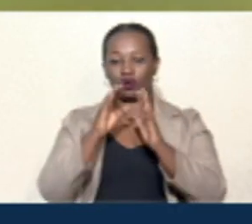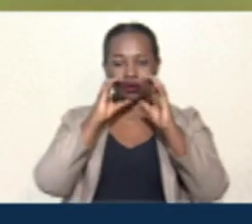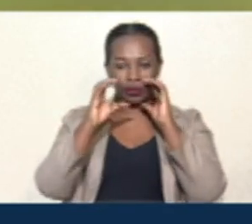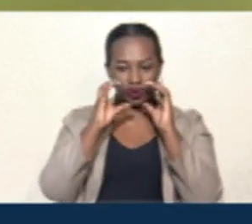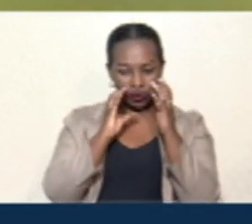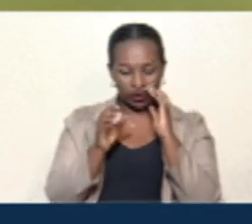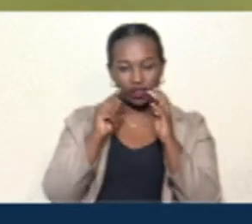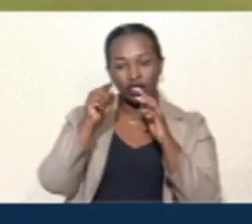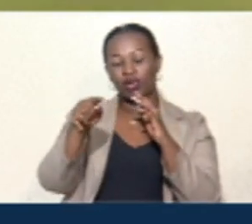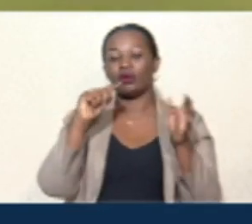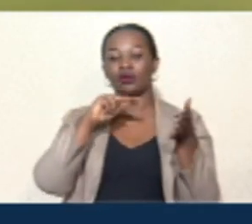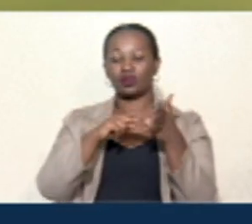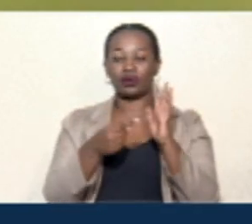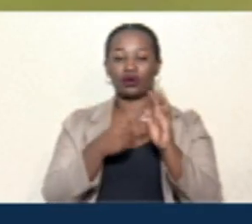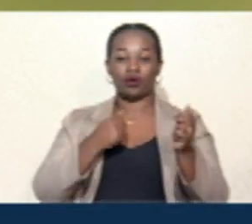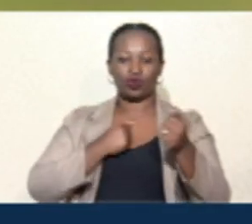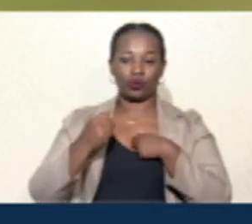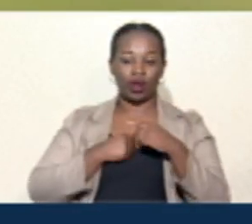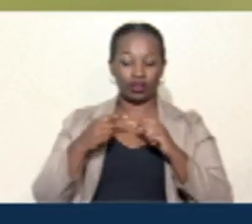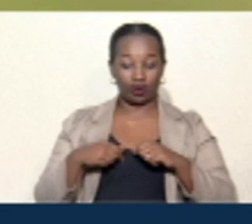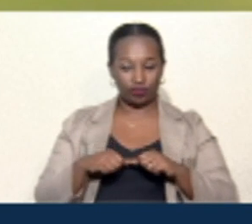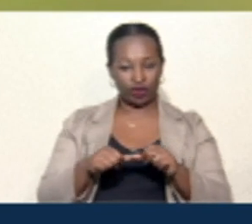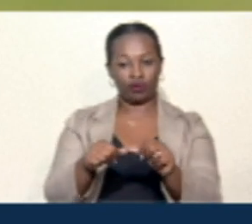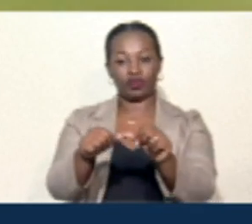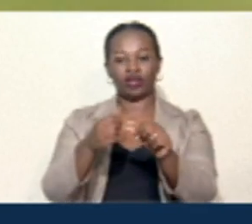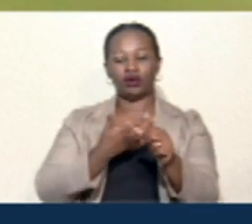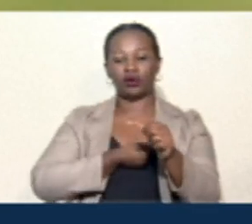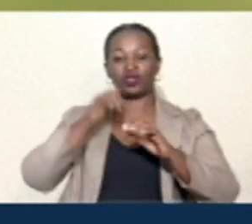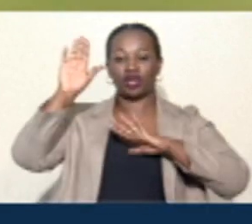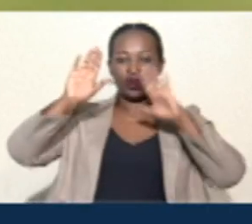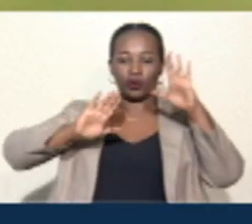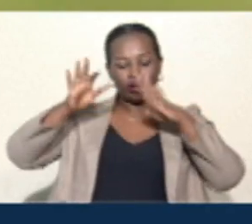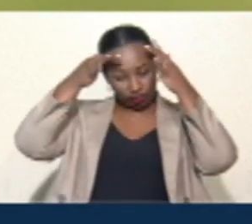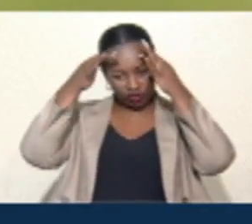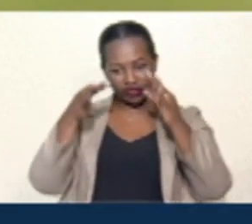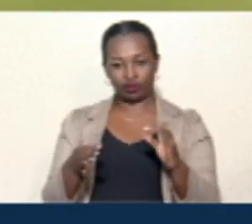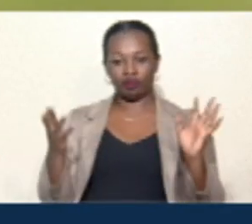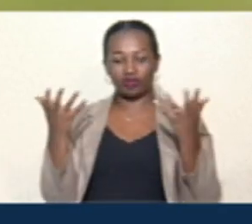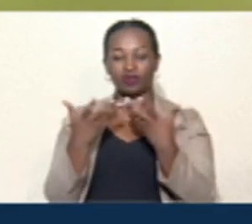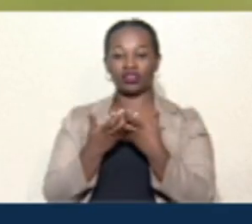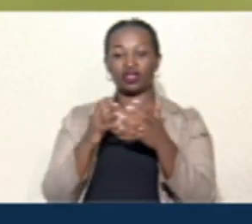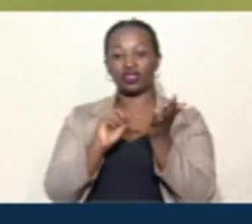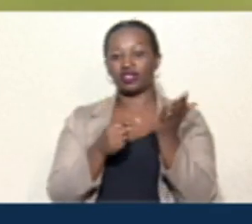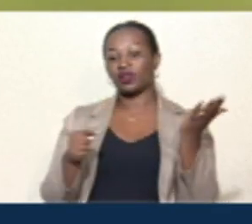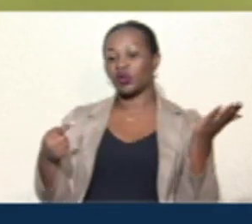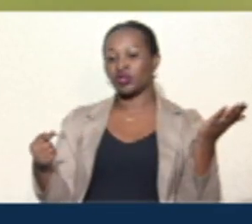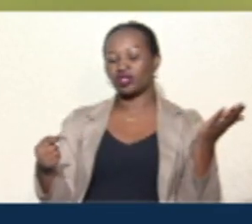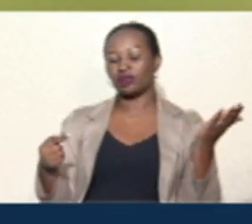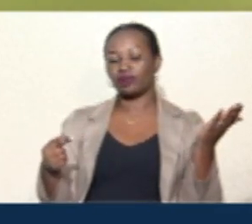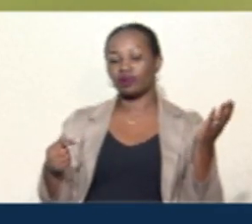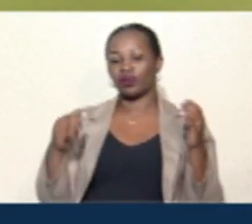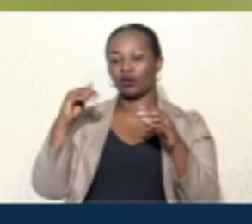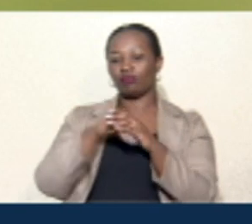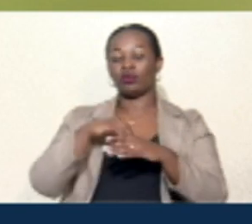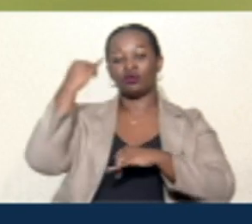bivuze yuko u Rwanda rugiye gukomeza kugira urwo ruhare mu gufata ibyemezo bijyanye n'ikoranabuhanga muri uru